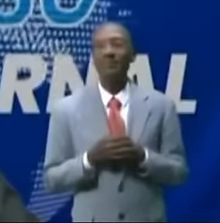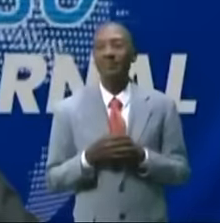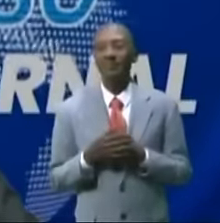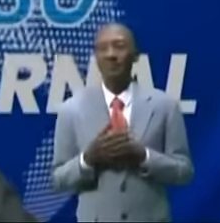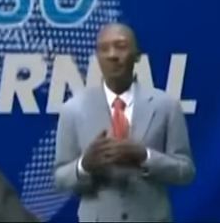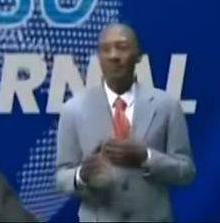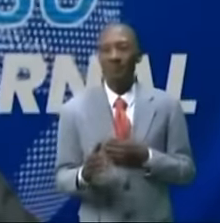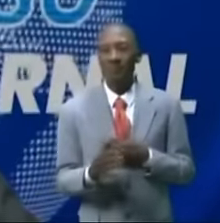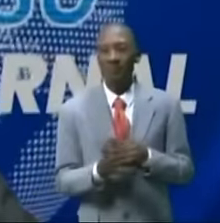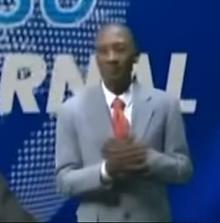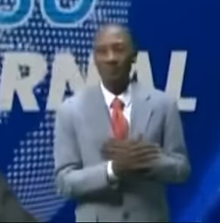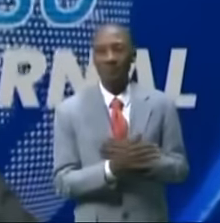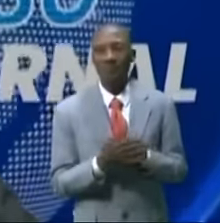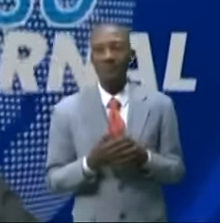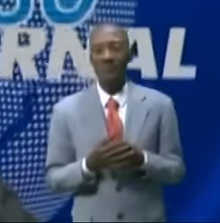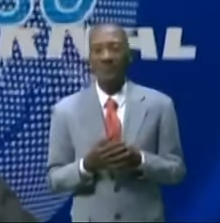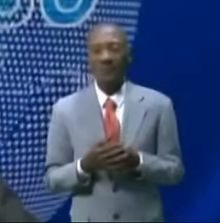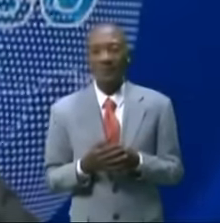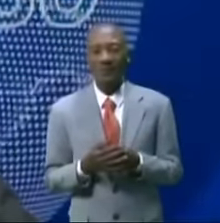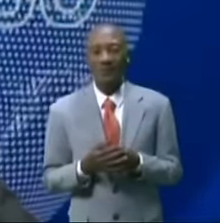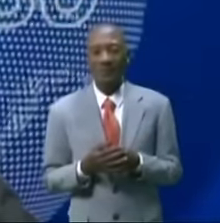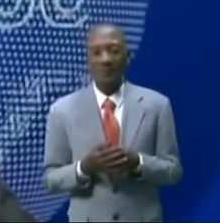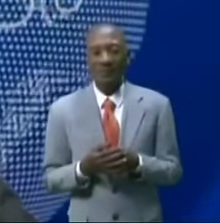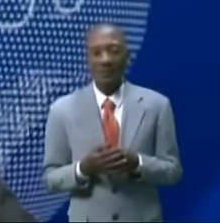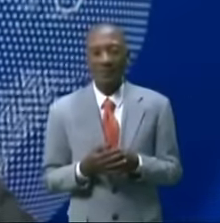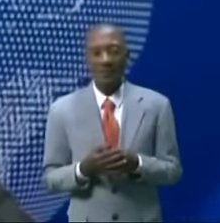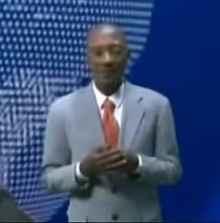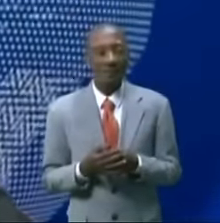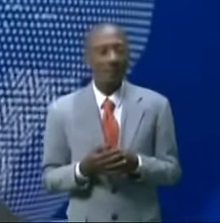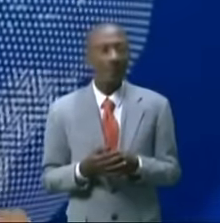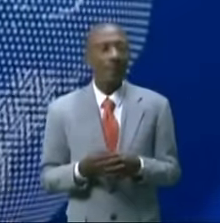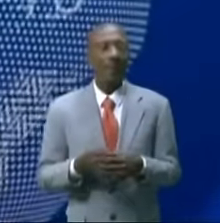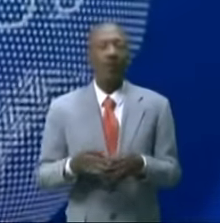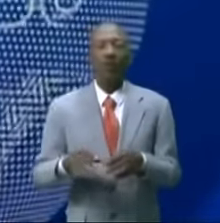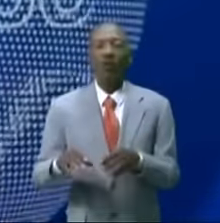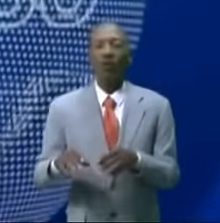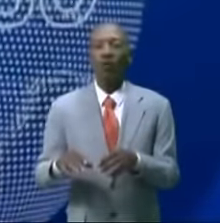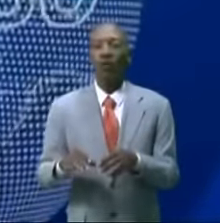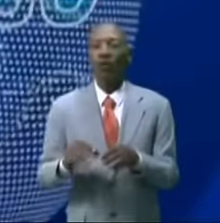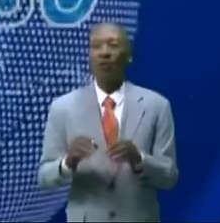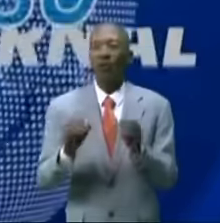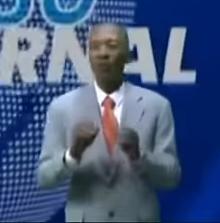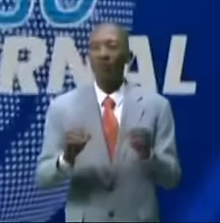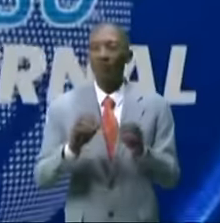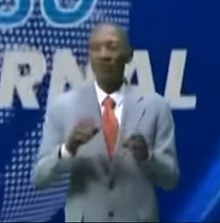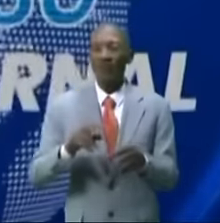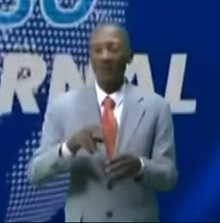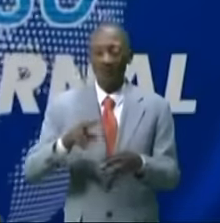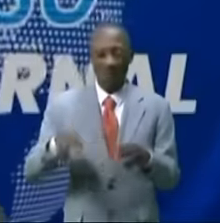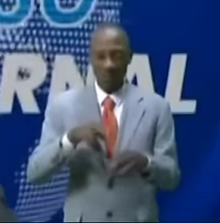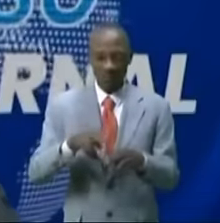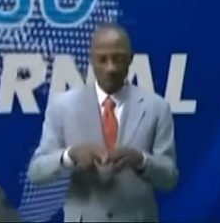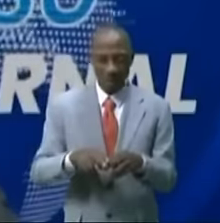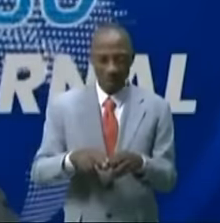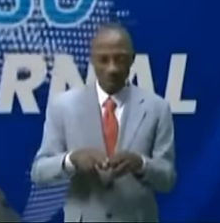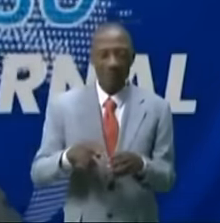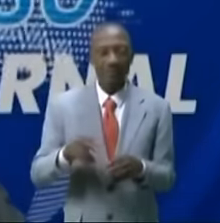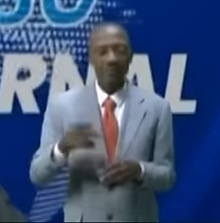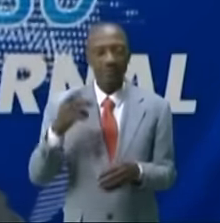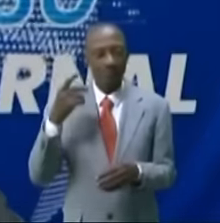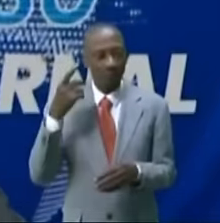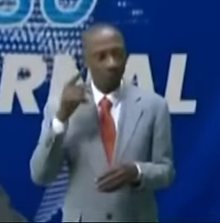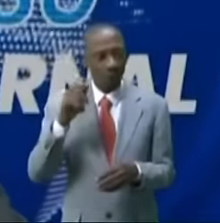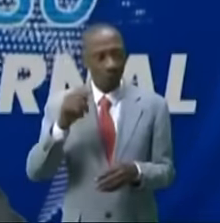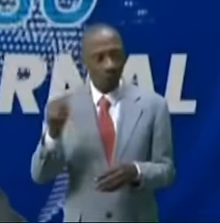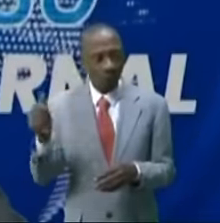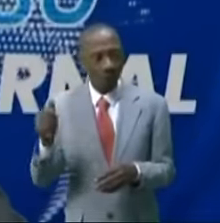Quelles sont les activités menées par l'Office national des produits agricoles du Congo, ONAPAC, et comment fonctionne-t-il? Les portes de cet office